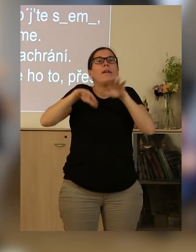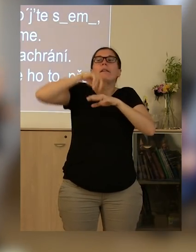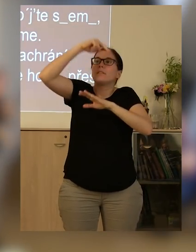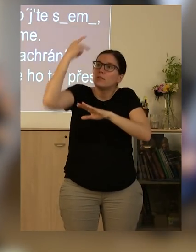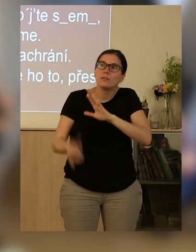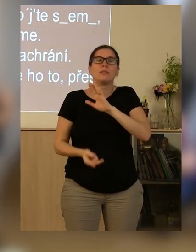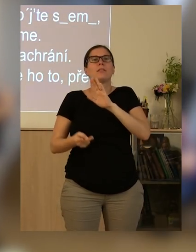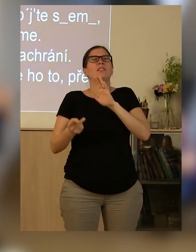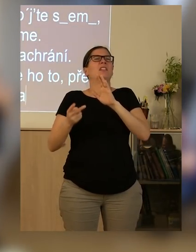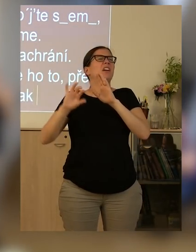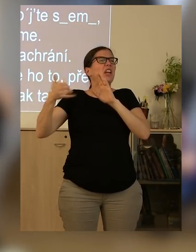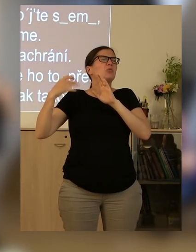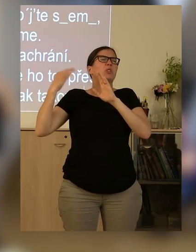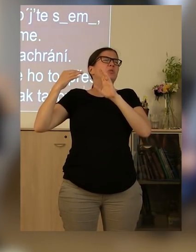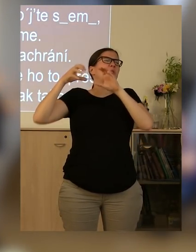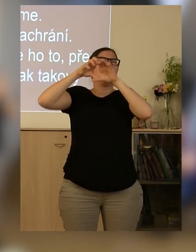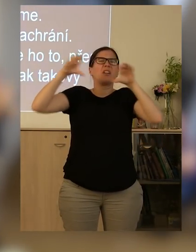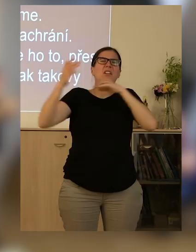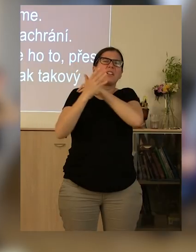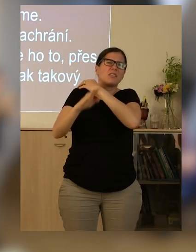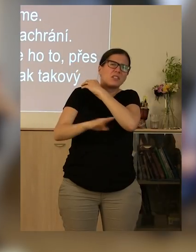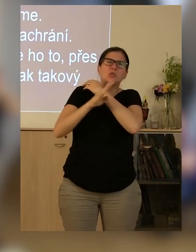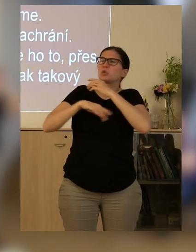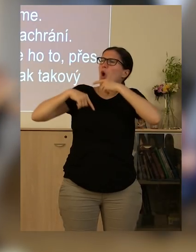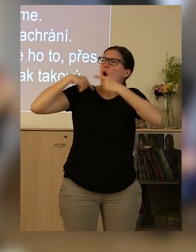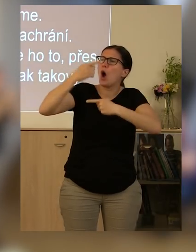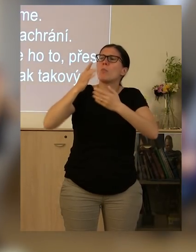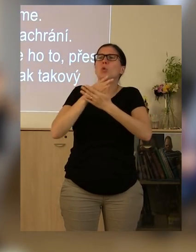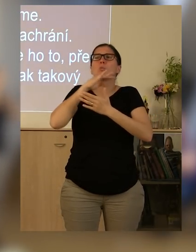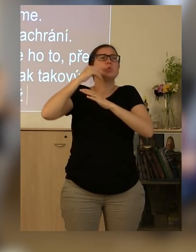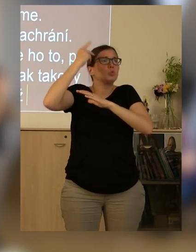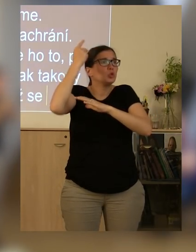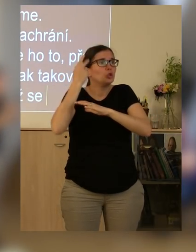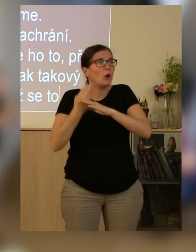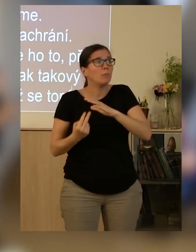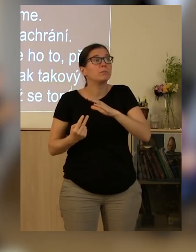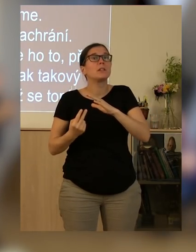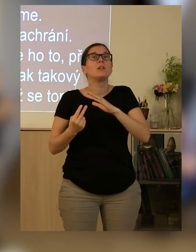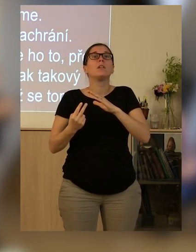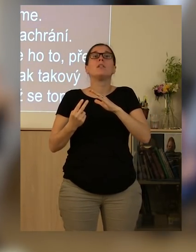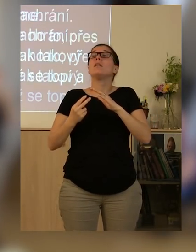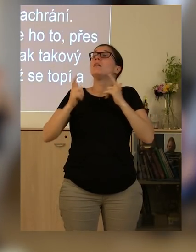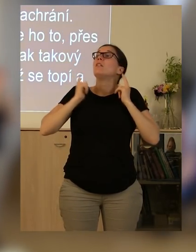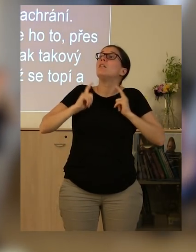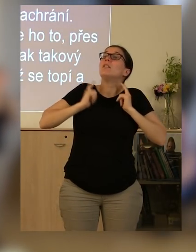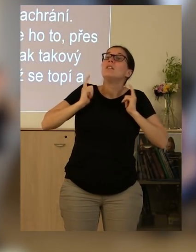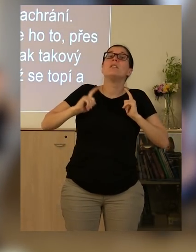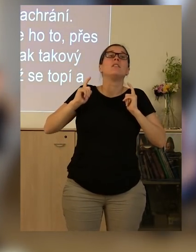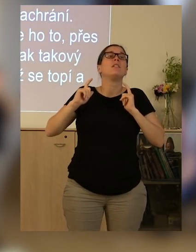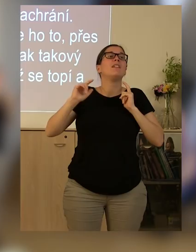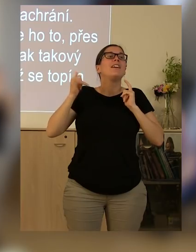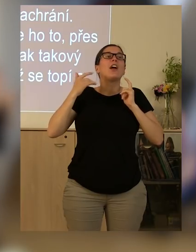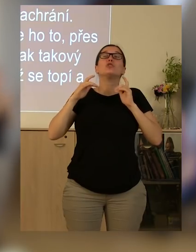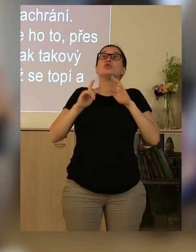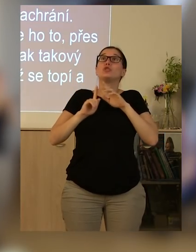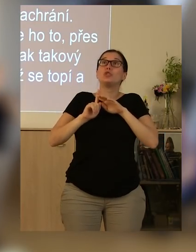kámen ještě, nebo kmen, a on už se topí a ještě z posledních sil, když se jako, ještě